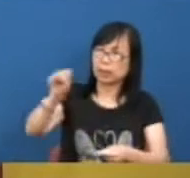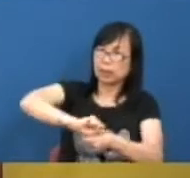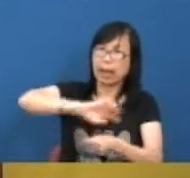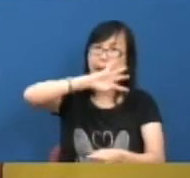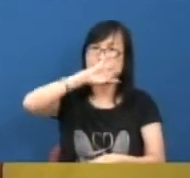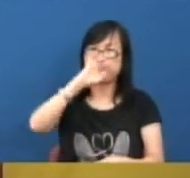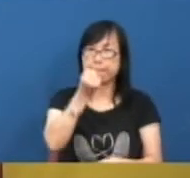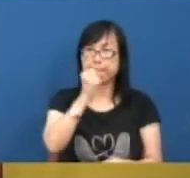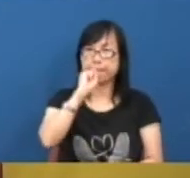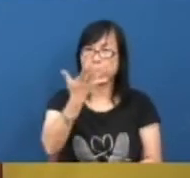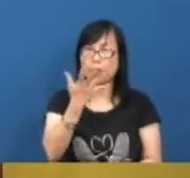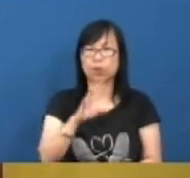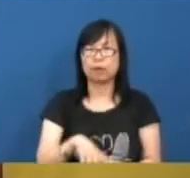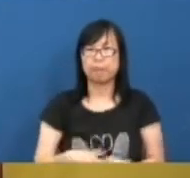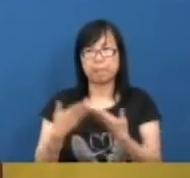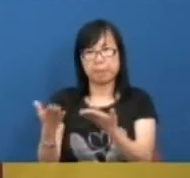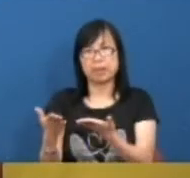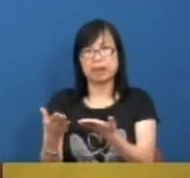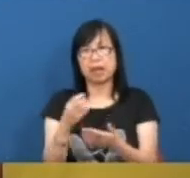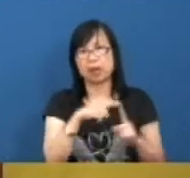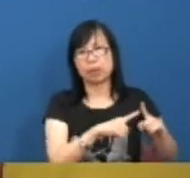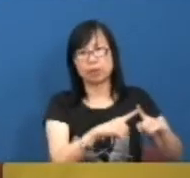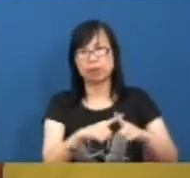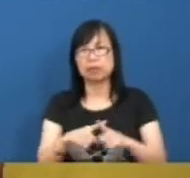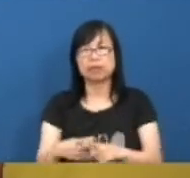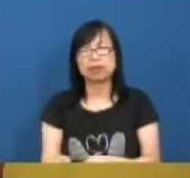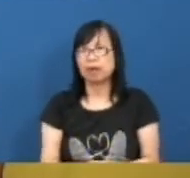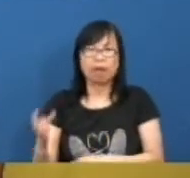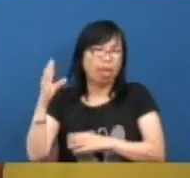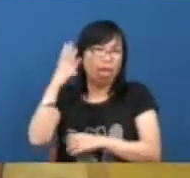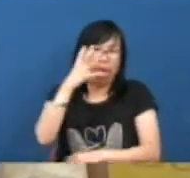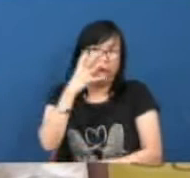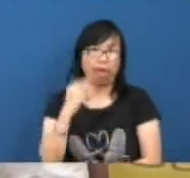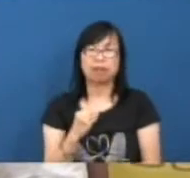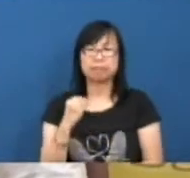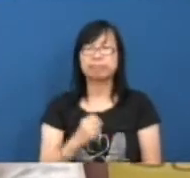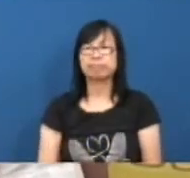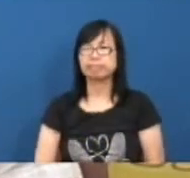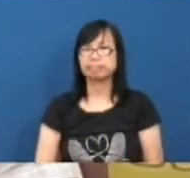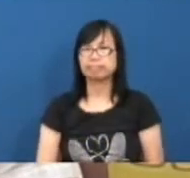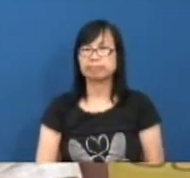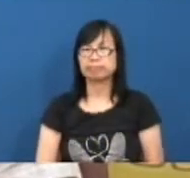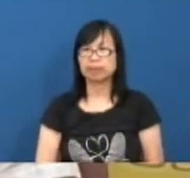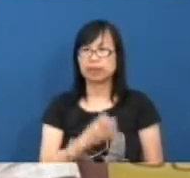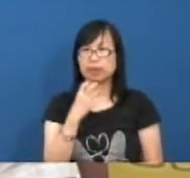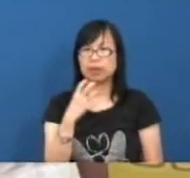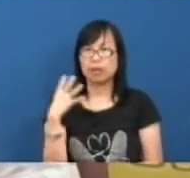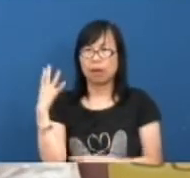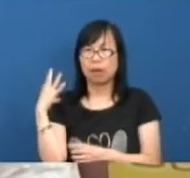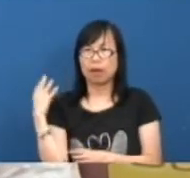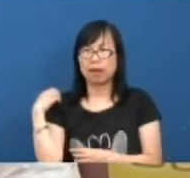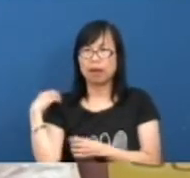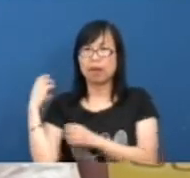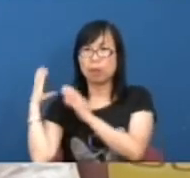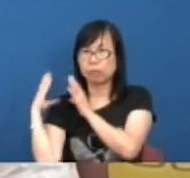咁其實對於啲小市民嚟講咧，係真係百上加斤。 係㗎，其實都即係最主要，其實係政府亦